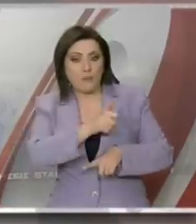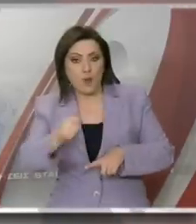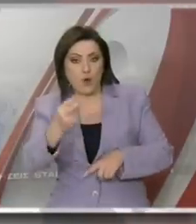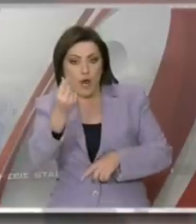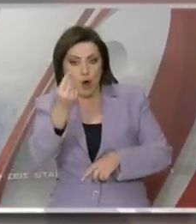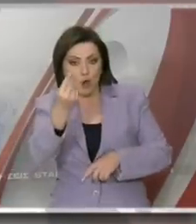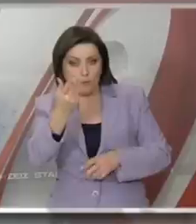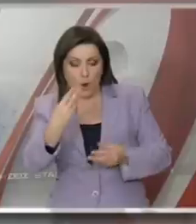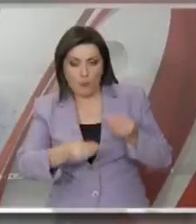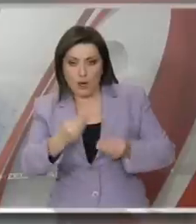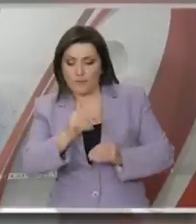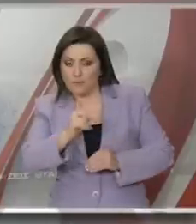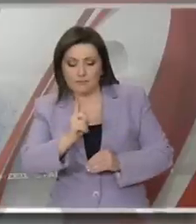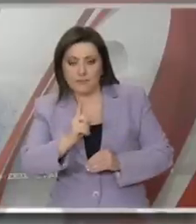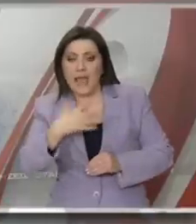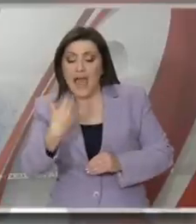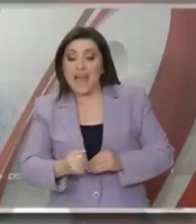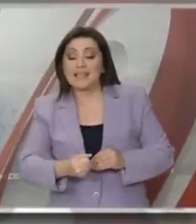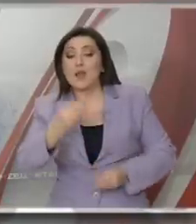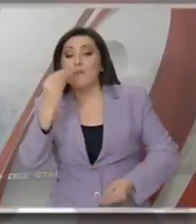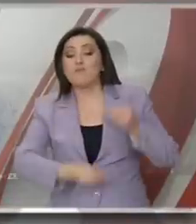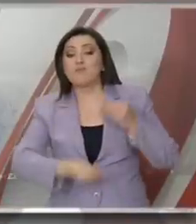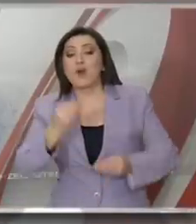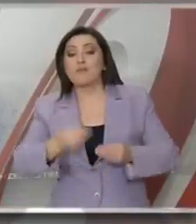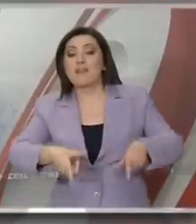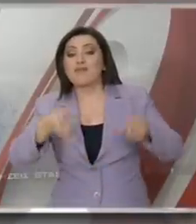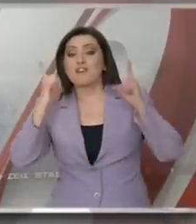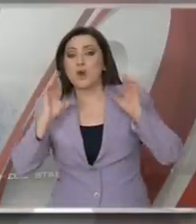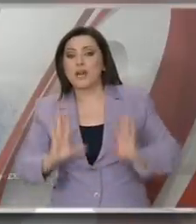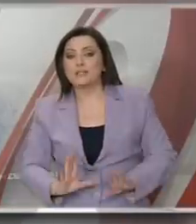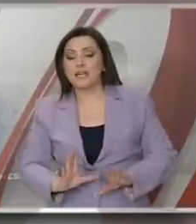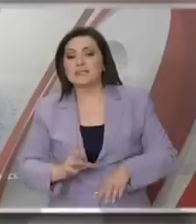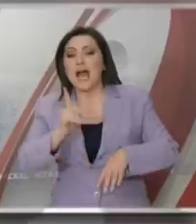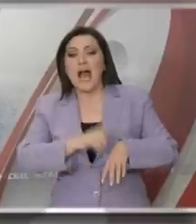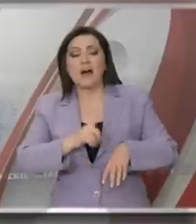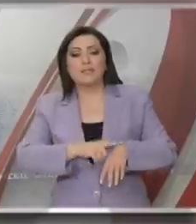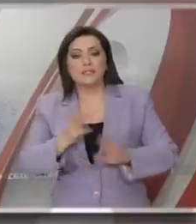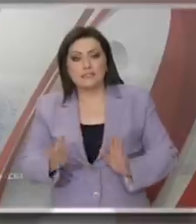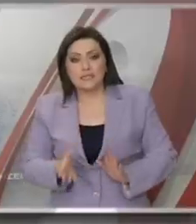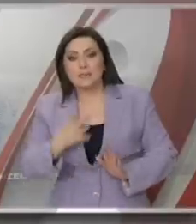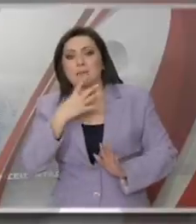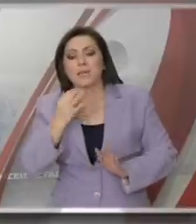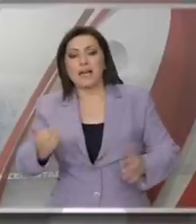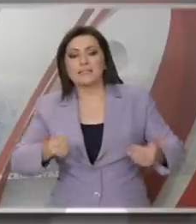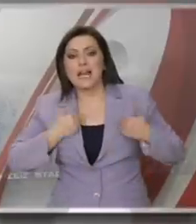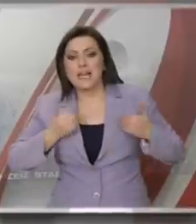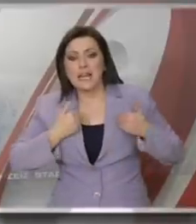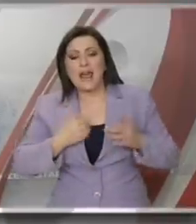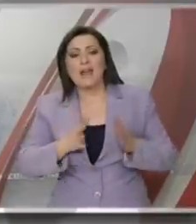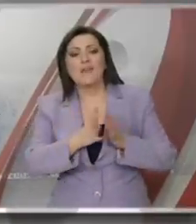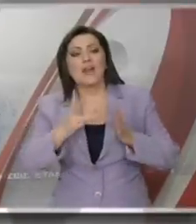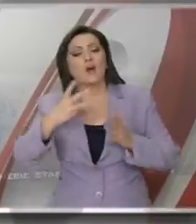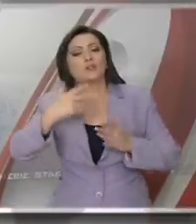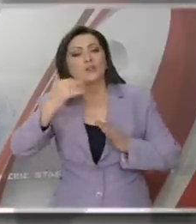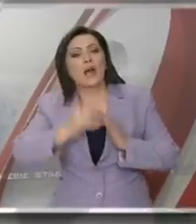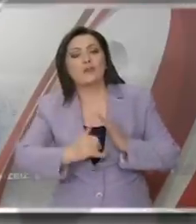δημοκρατίας όταν 100.000 νέοι άνθρωποι 18 χρονών αποκλείονται από το δικαίωμα τους να ψηφίσουν στις πιο κρίση μετις εκλογές που γίνονται σε